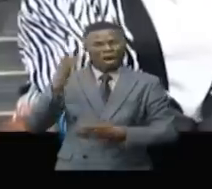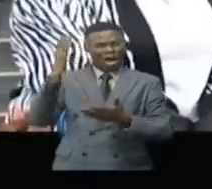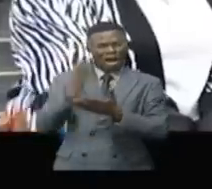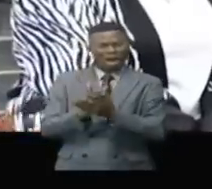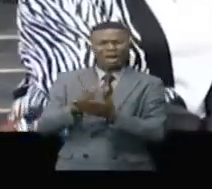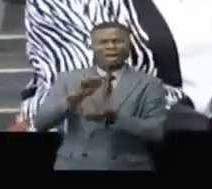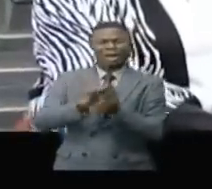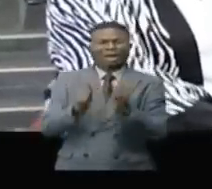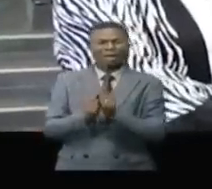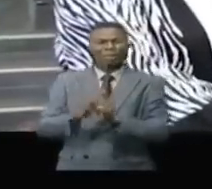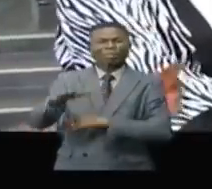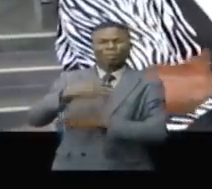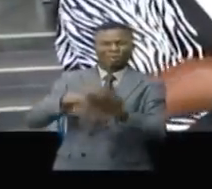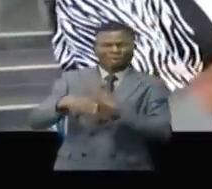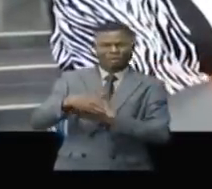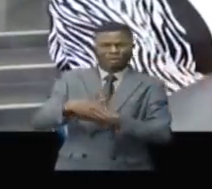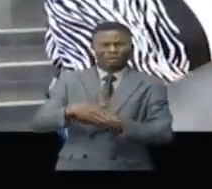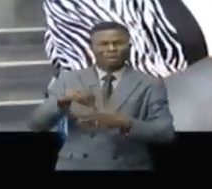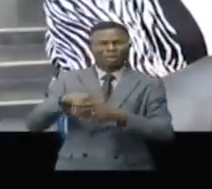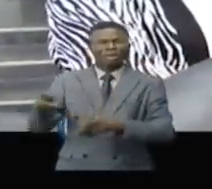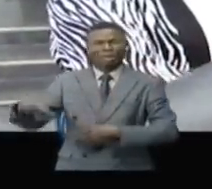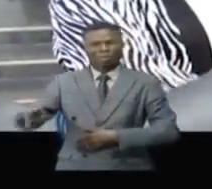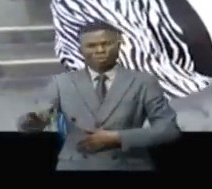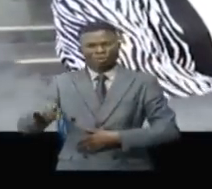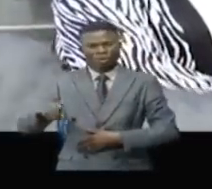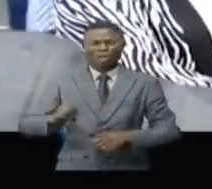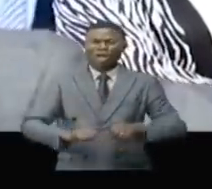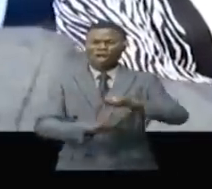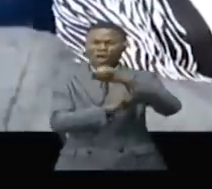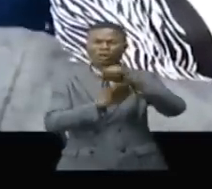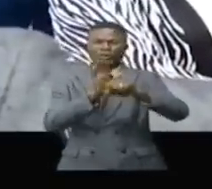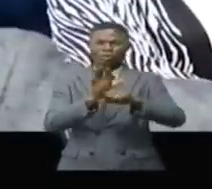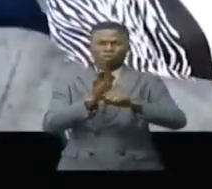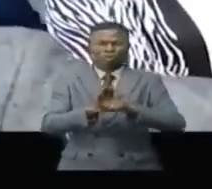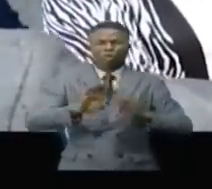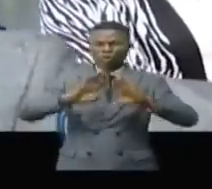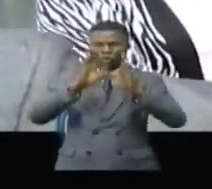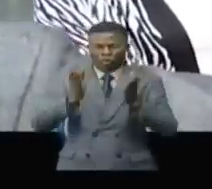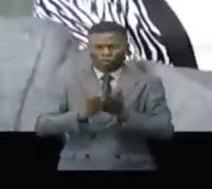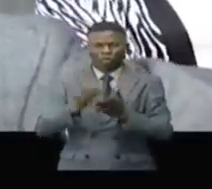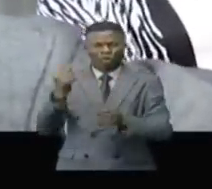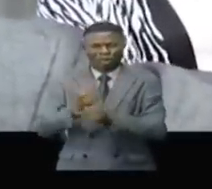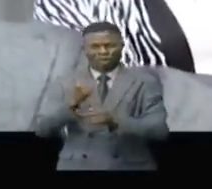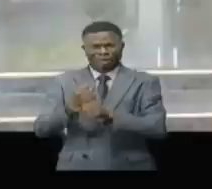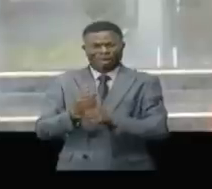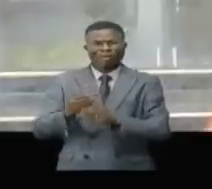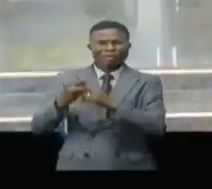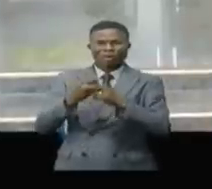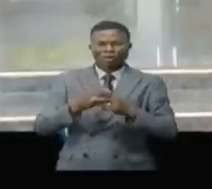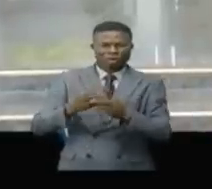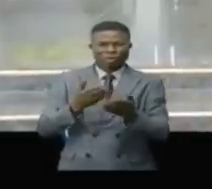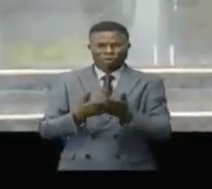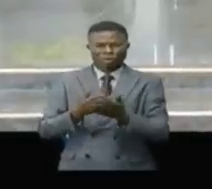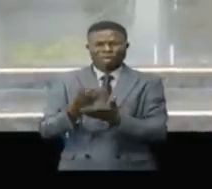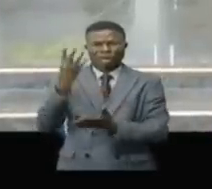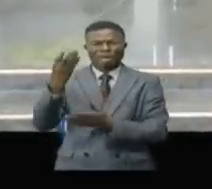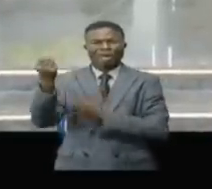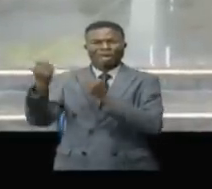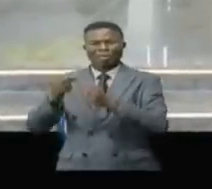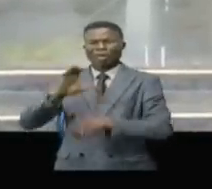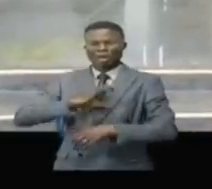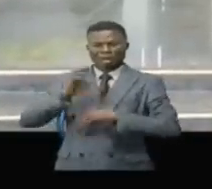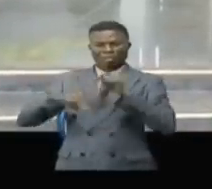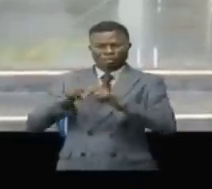problème d'insécurité dans sa juridiction et compte appuyer davantage tous les autres services de sécurité. Il y a 4 véhicules de la police qui